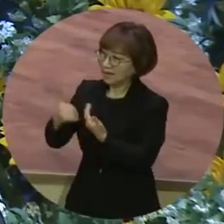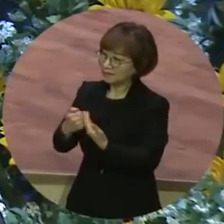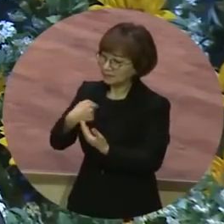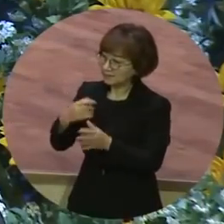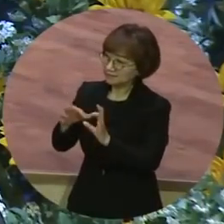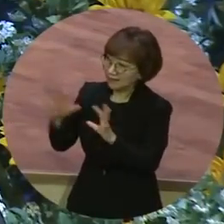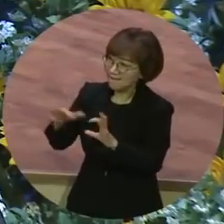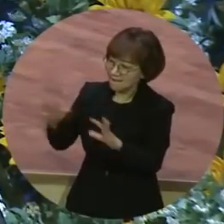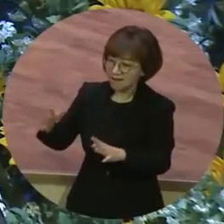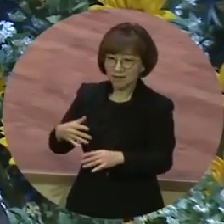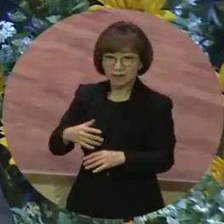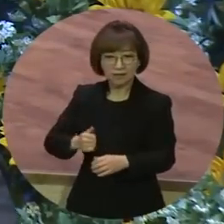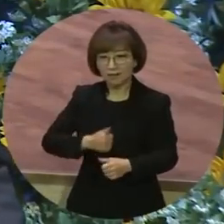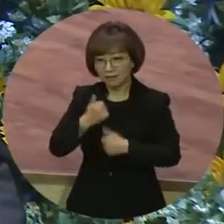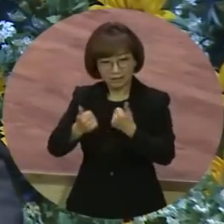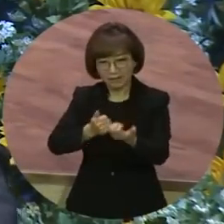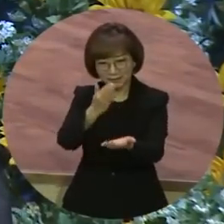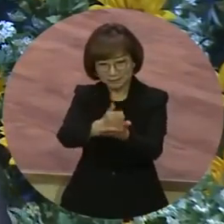문제도 아니에요 그거는.